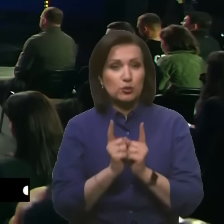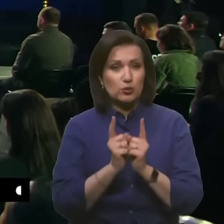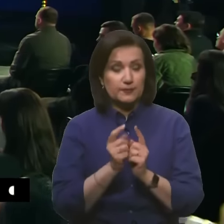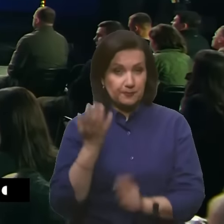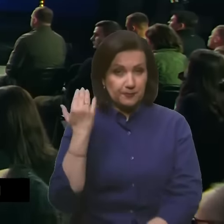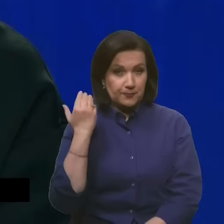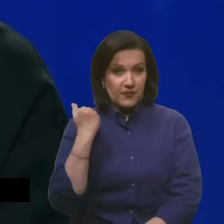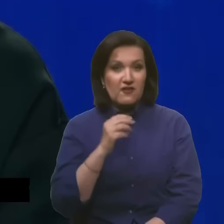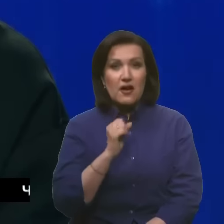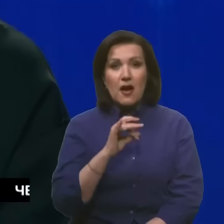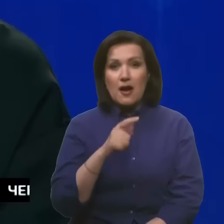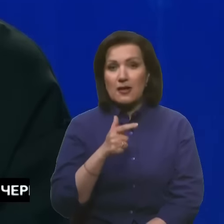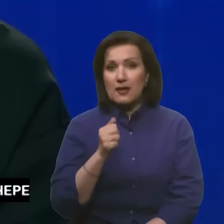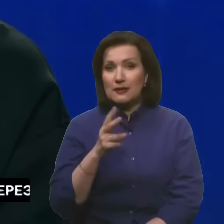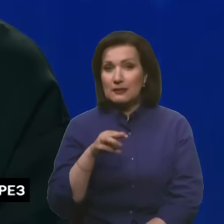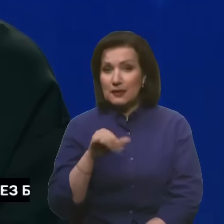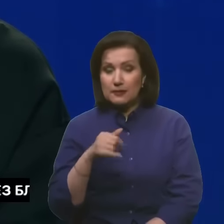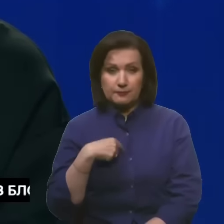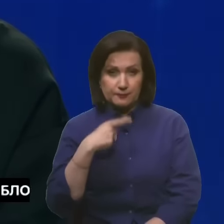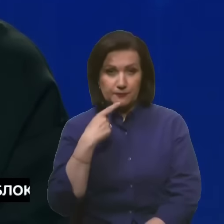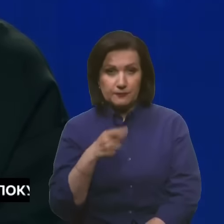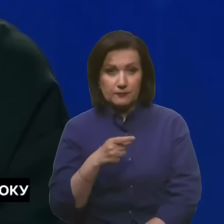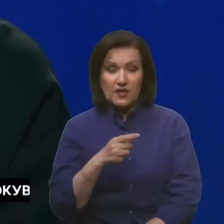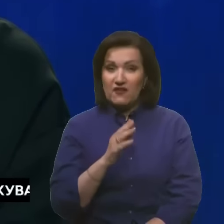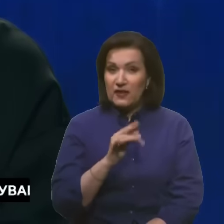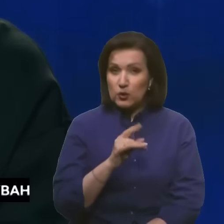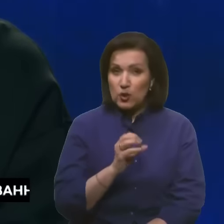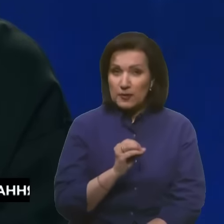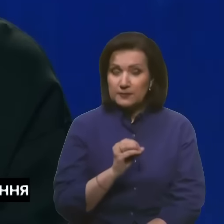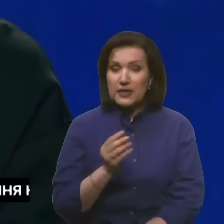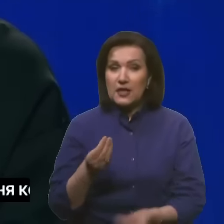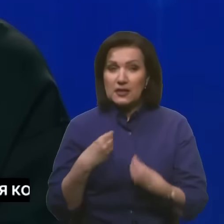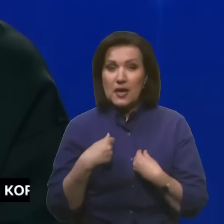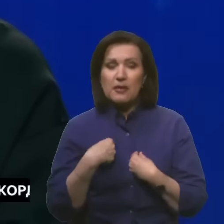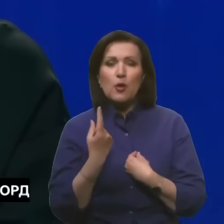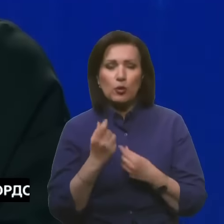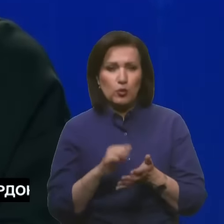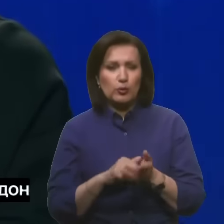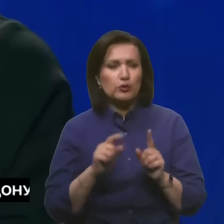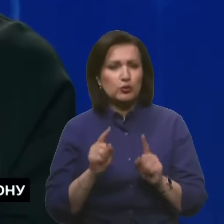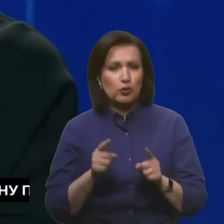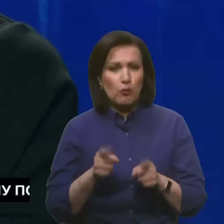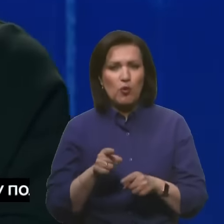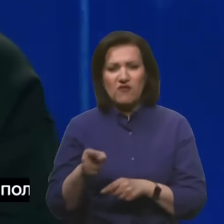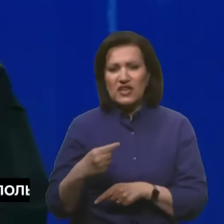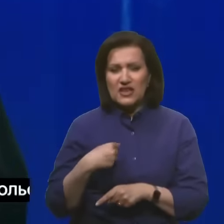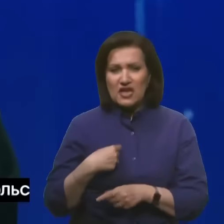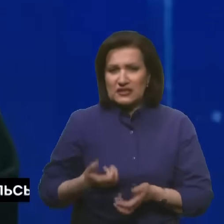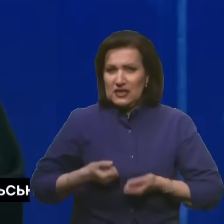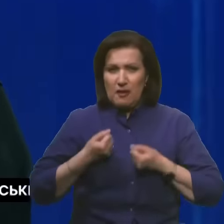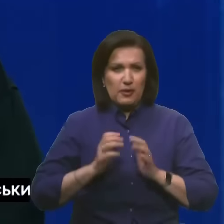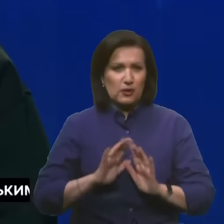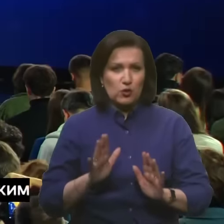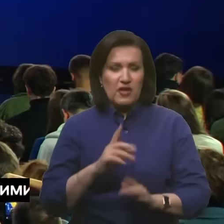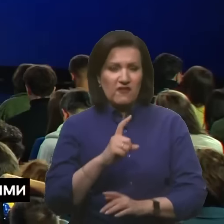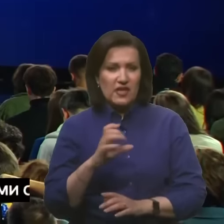Минулого разу в Аргентині я сказав Орбану, як сказав Вікторе, дай мені одну причину, чому ви нас не підтримуєте